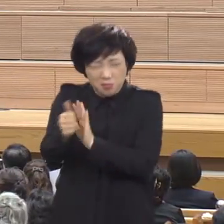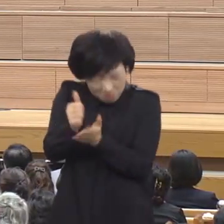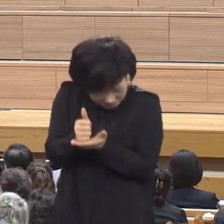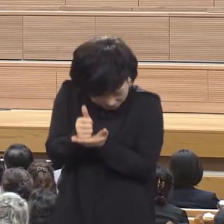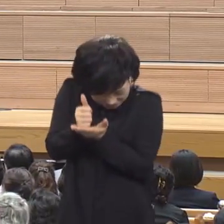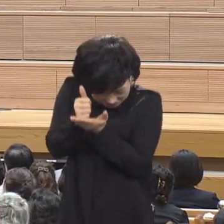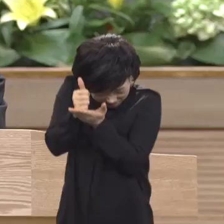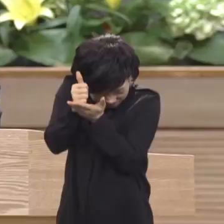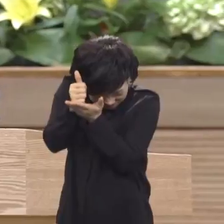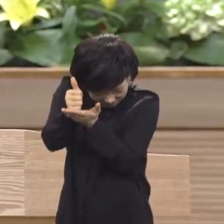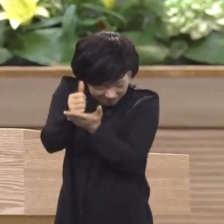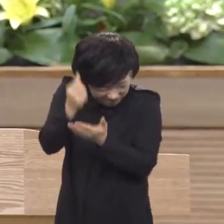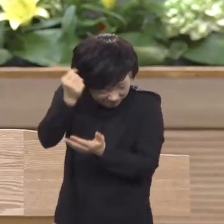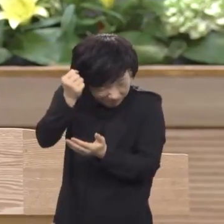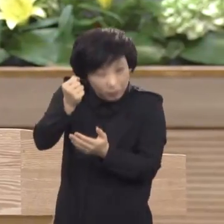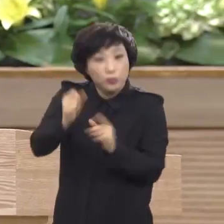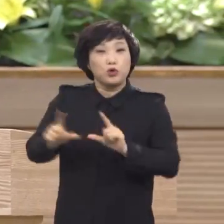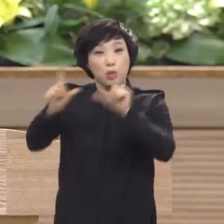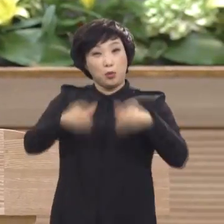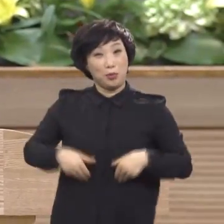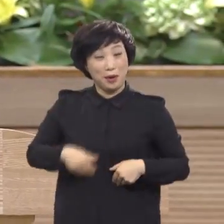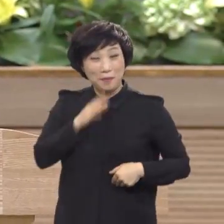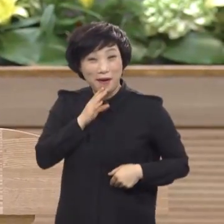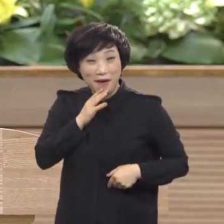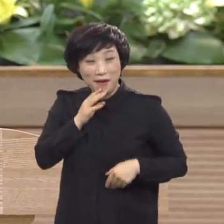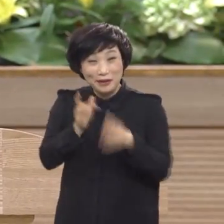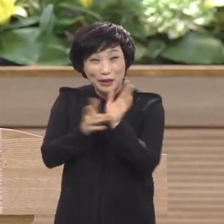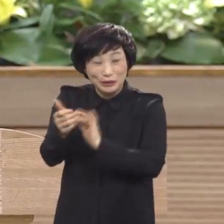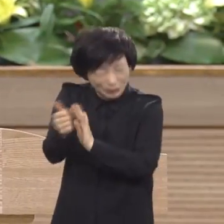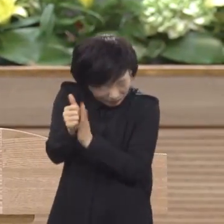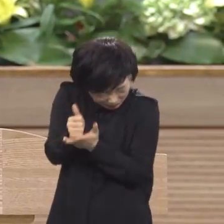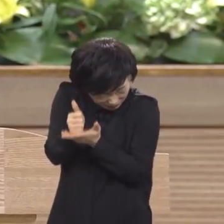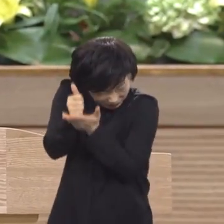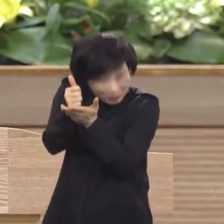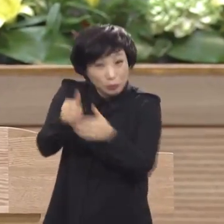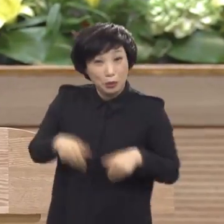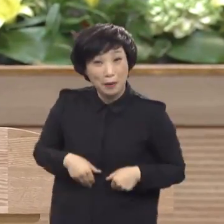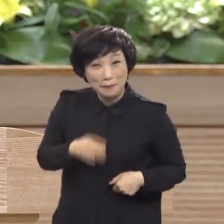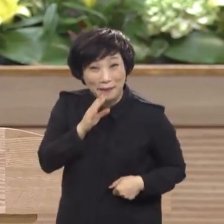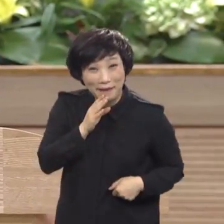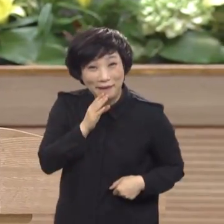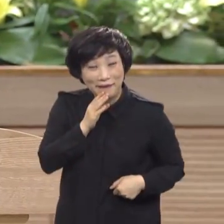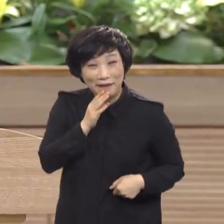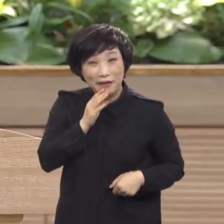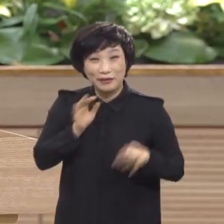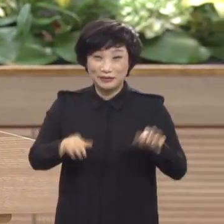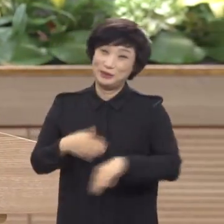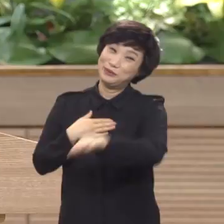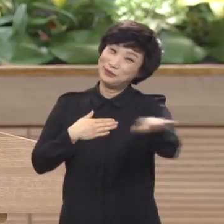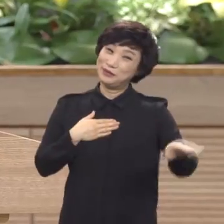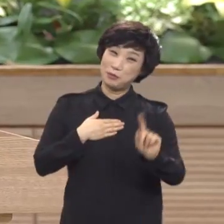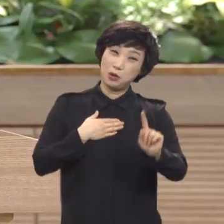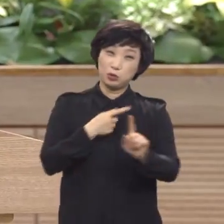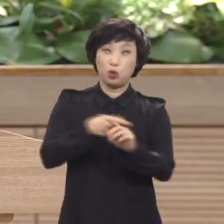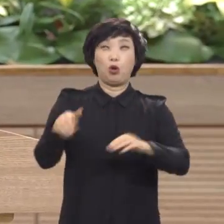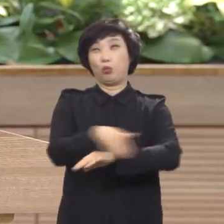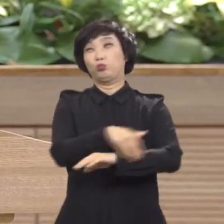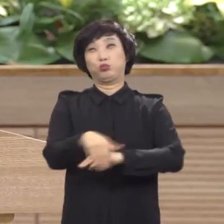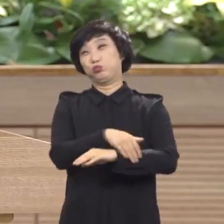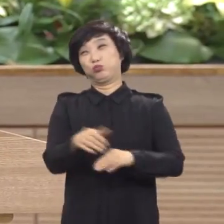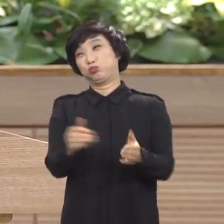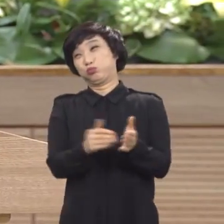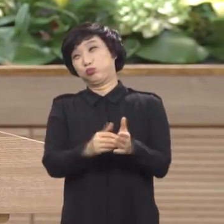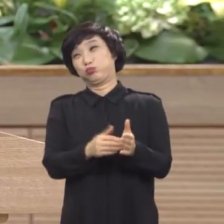살아야 되겠다. 얼마나 잘 모시고 살아야 되겠어. 근데 우리는 교회에 오는